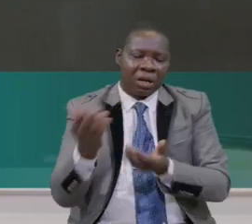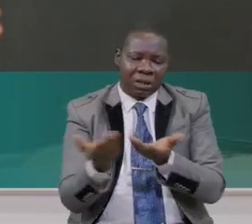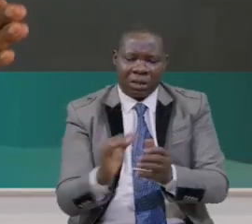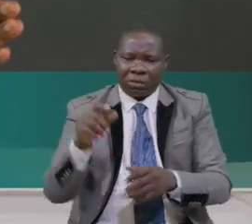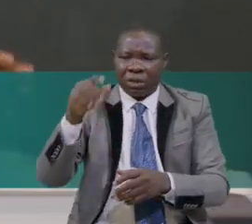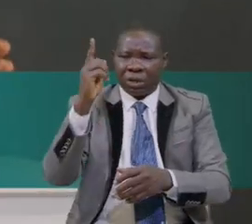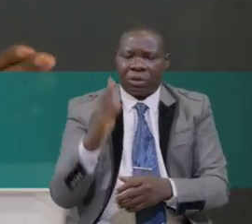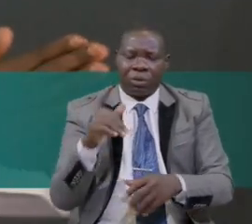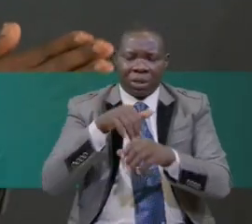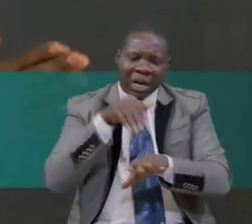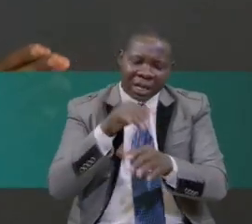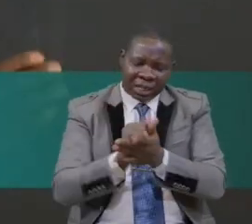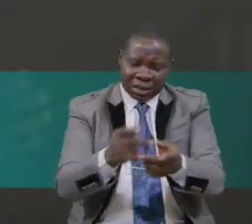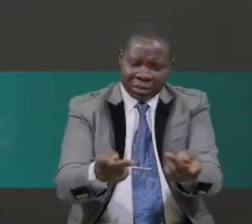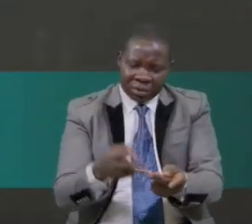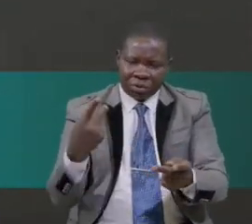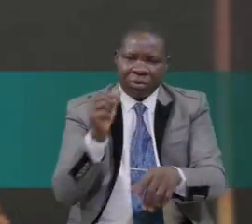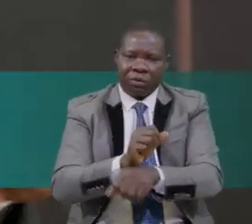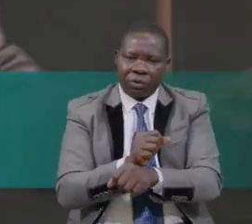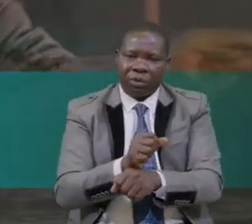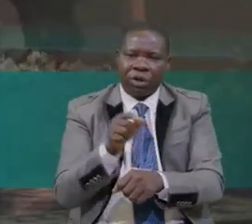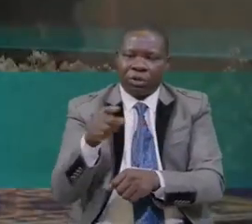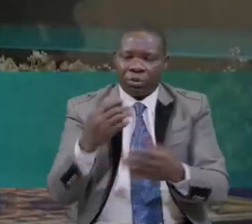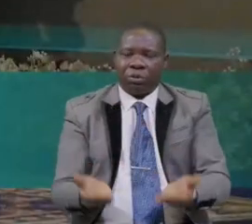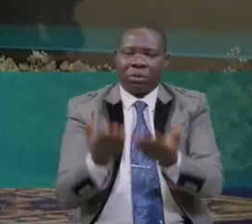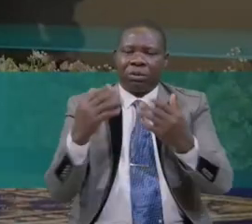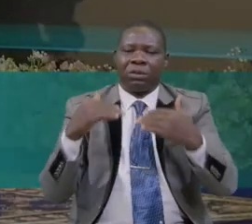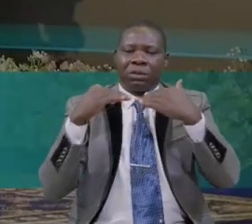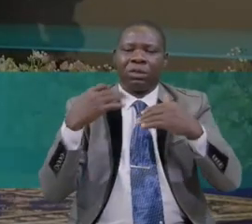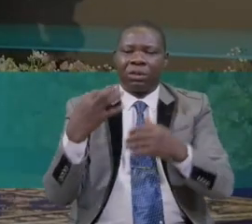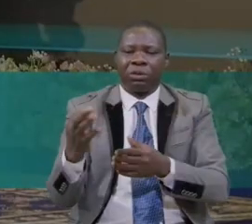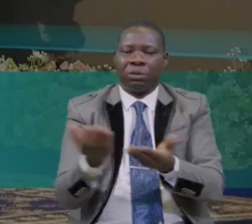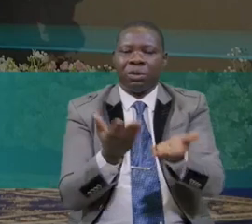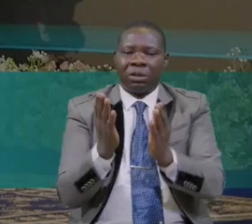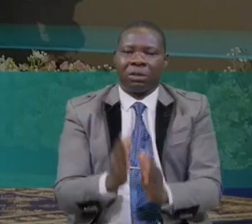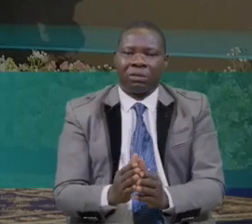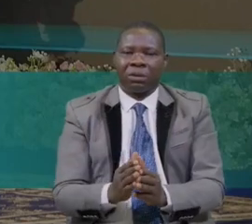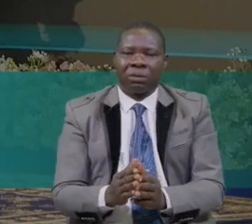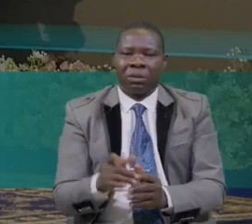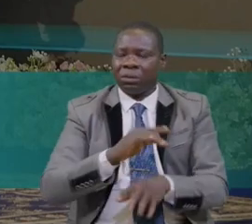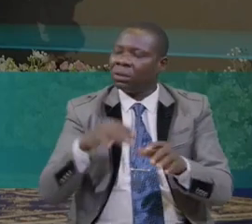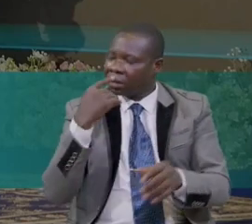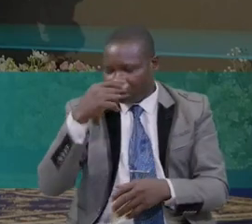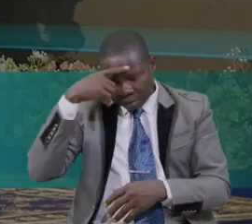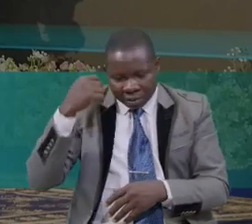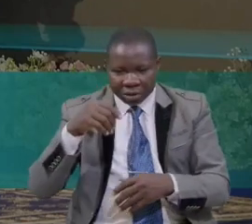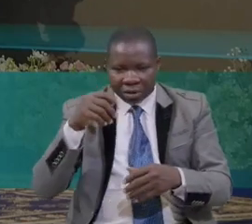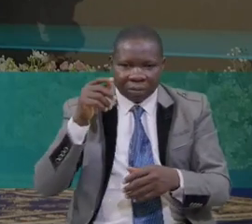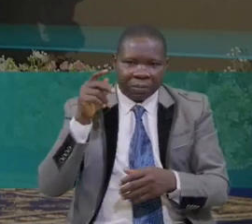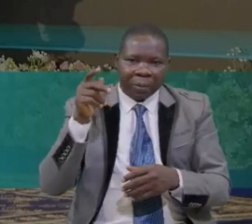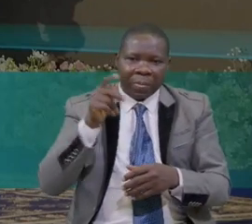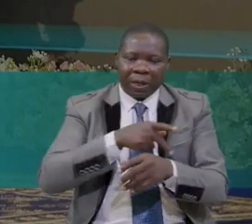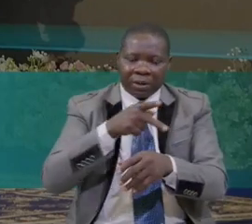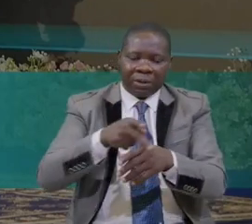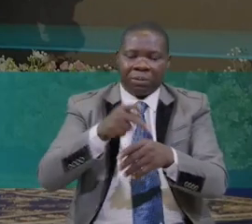Alors, relevez le standard de la vie de serviteur. Ne dites pas que ah, le directeur n'est pas là. Pourquoi est-ce que je travaille comme